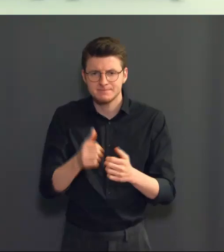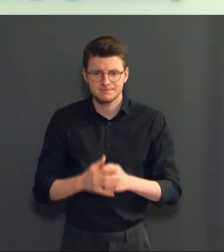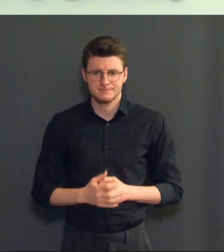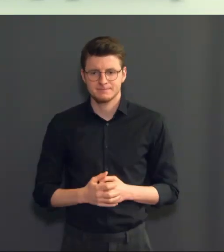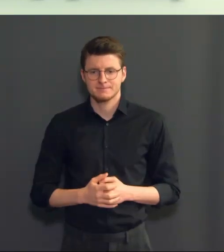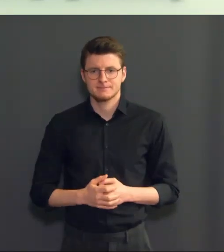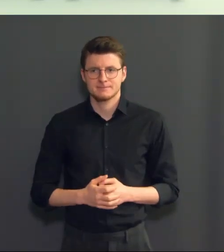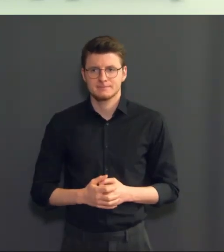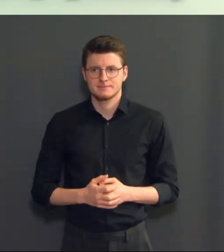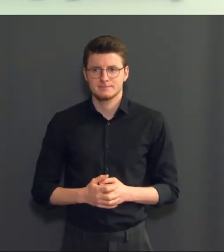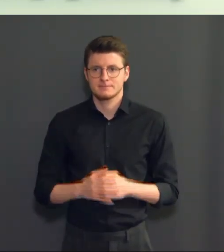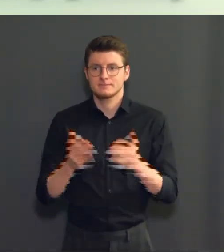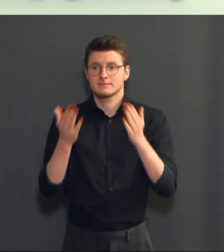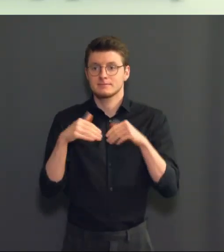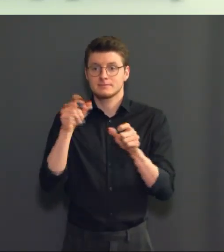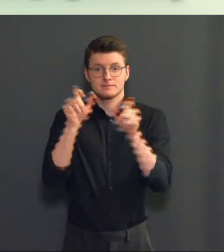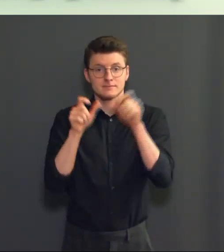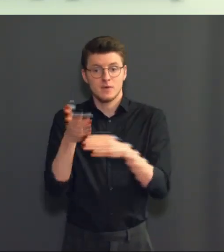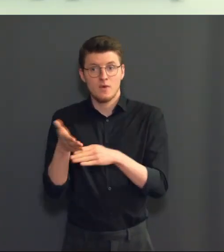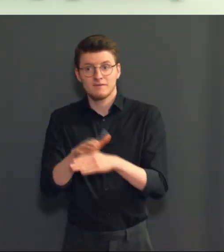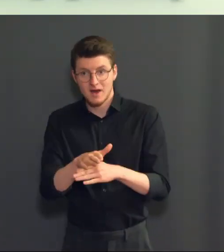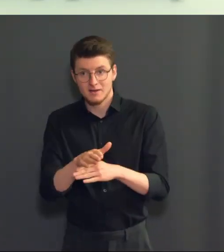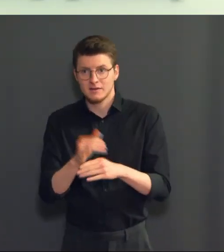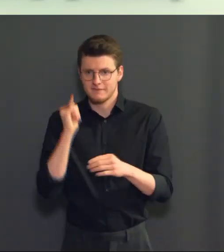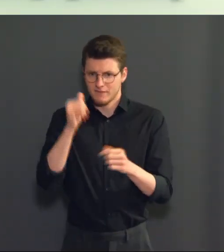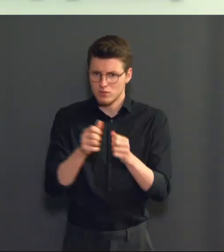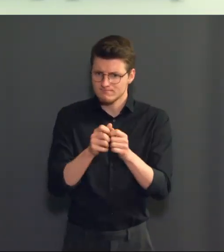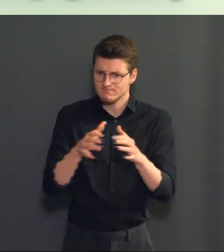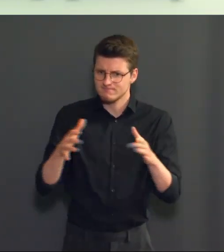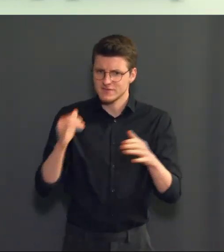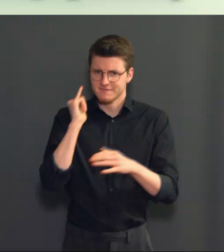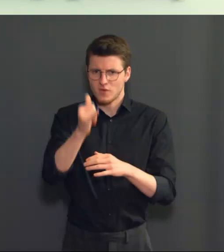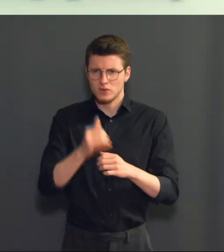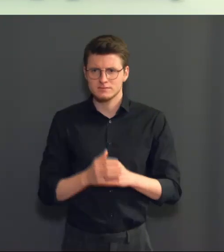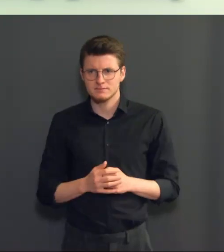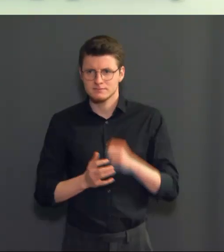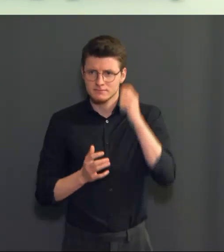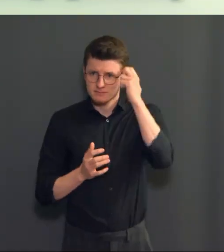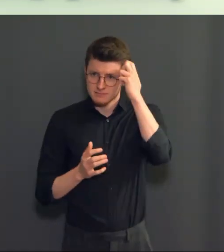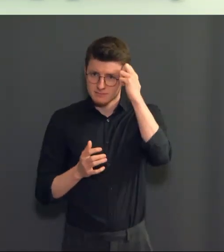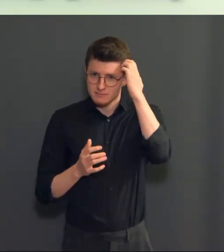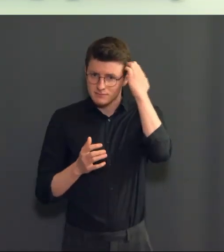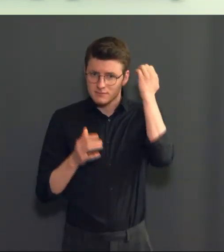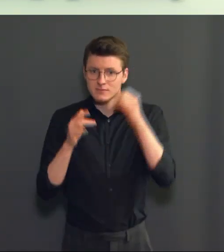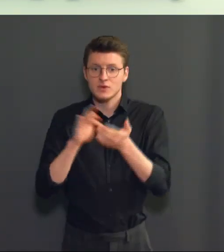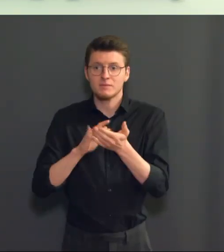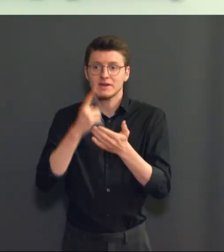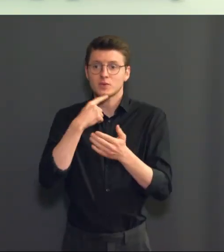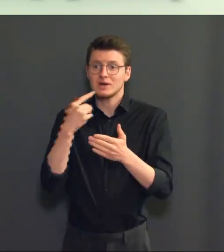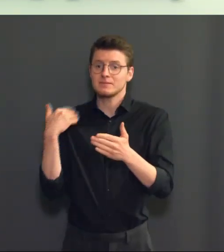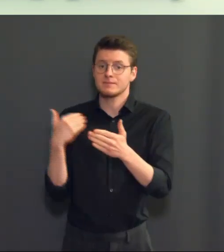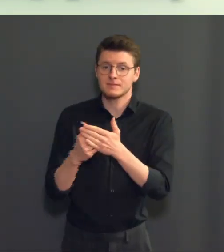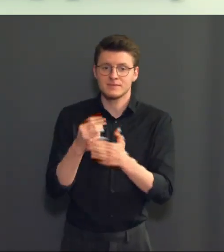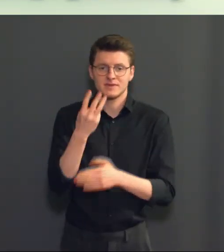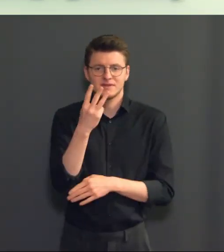De overlijdens tot slot kennen een verdere toename. Gemiddeld vielen er de afgelopen week 43